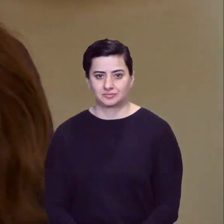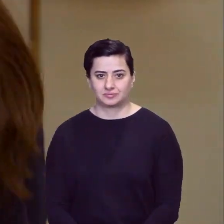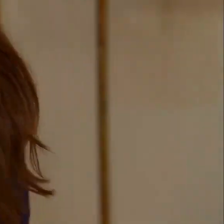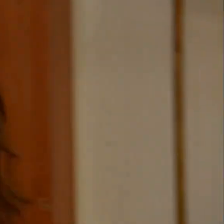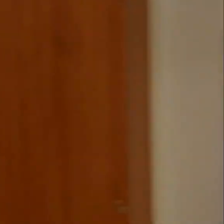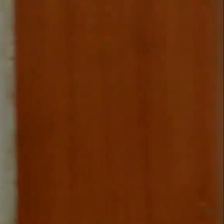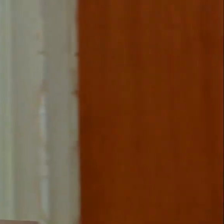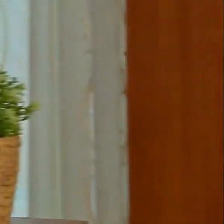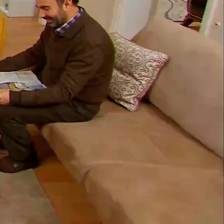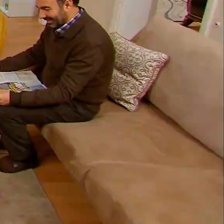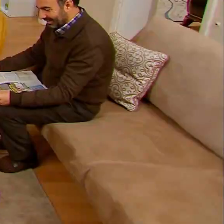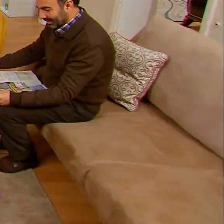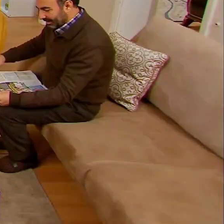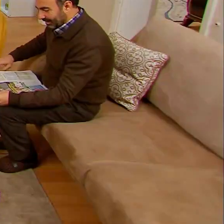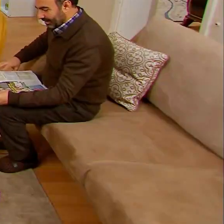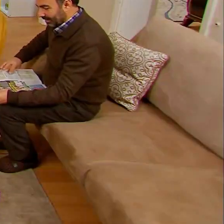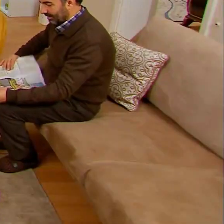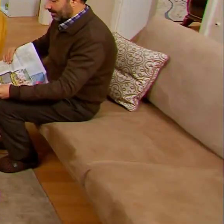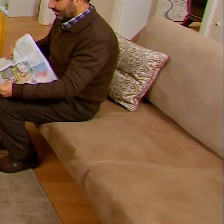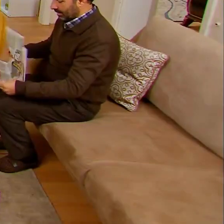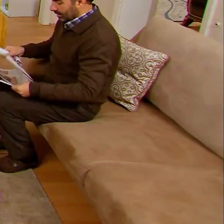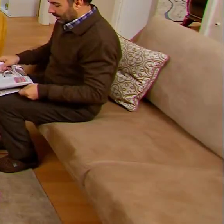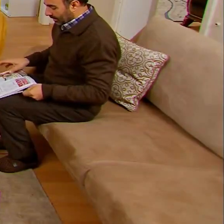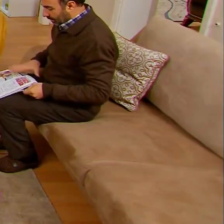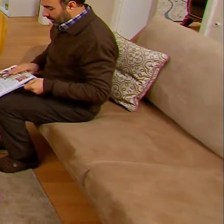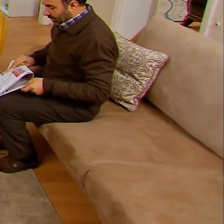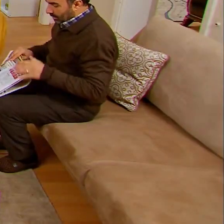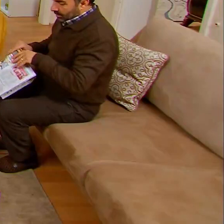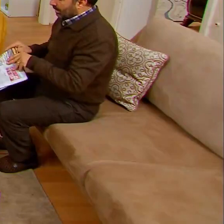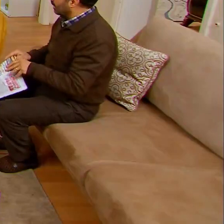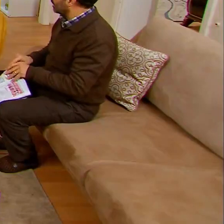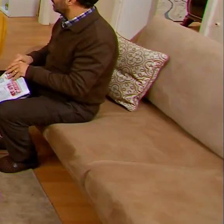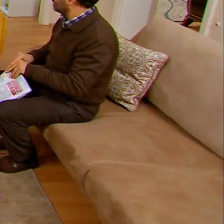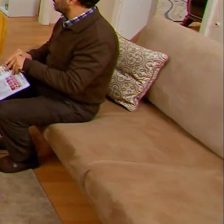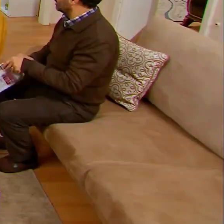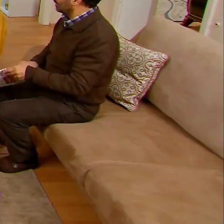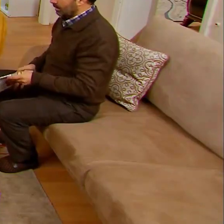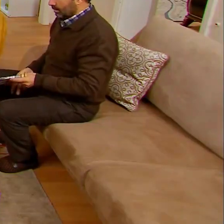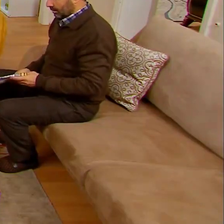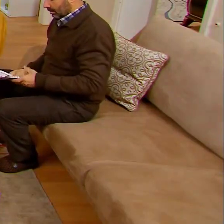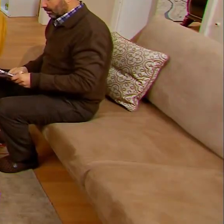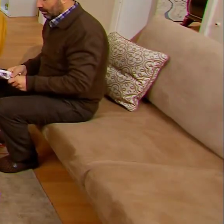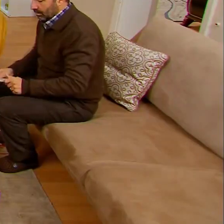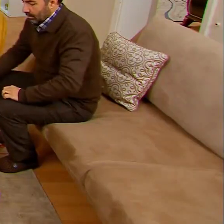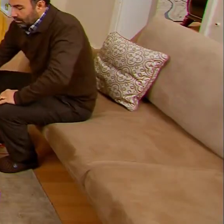İkisi de gülümsüyor. Yasemin tekrar mutfağa geçti. Salim gazetesini katladı.